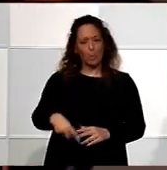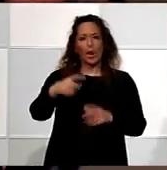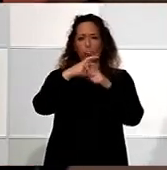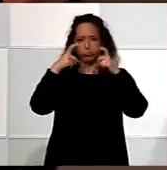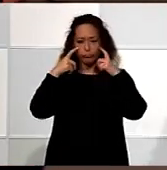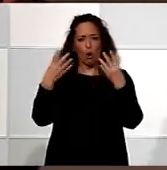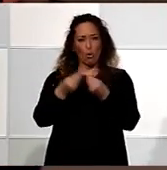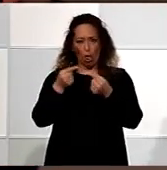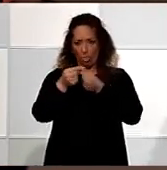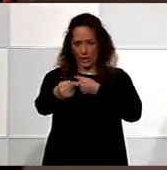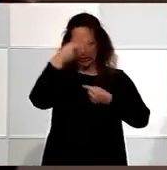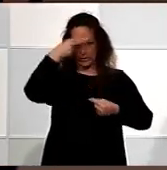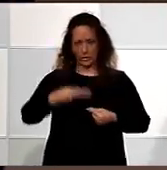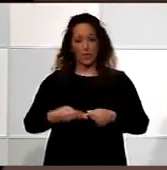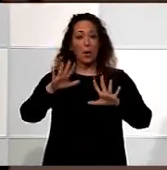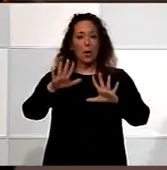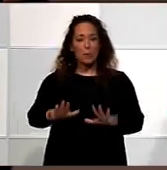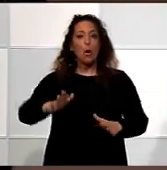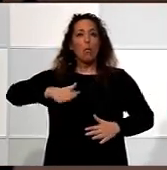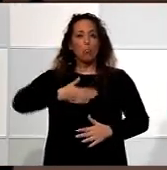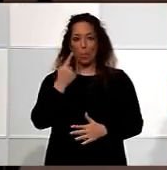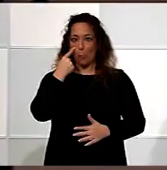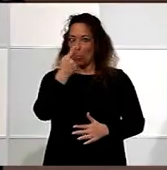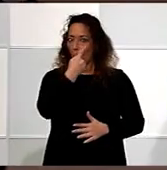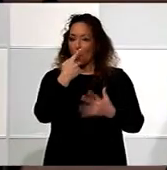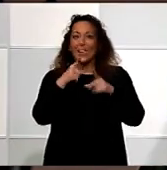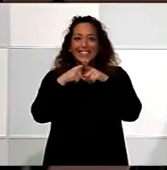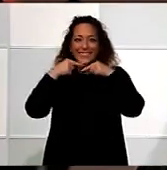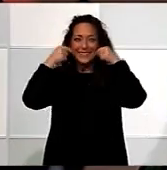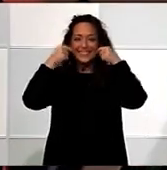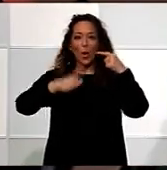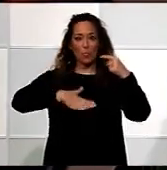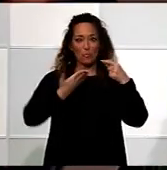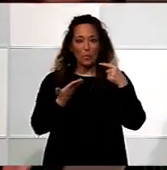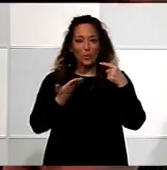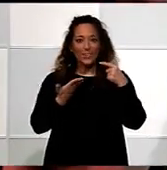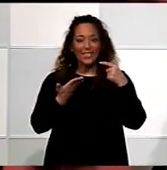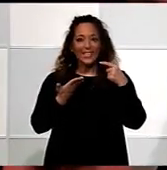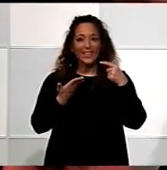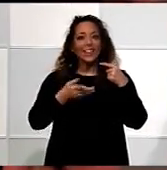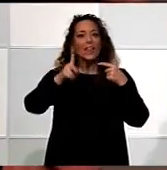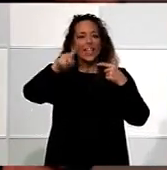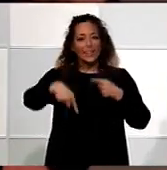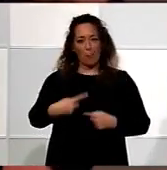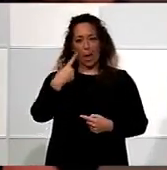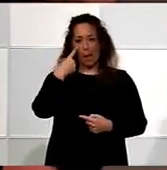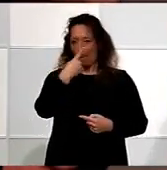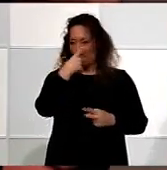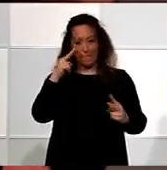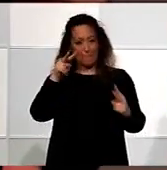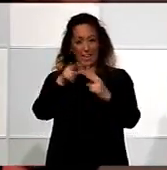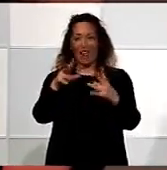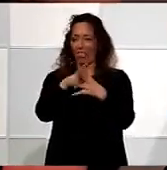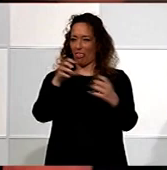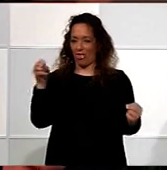Però la veritat és que hem pogut somriure amb els ulls i també, doncs, amb la mirada ja ens hem entès.